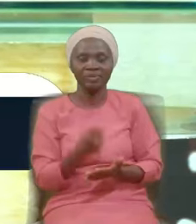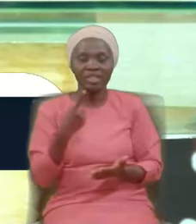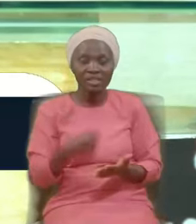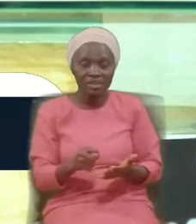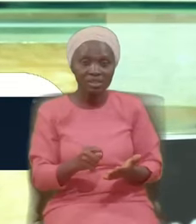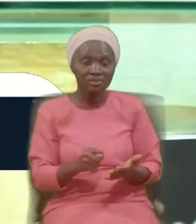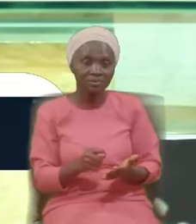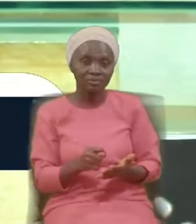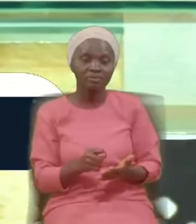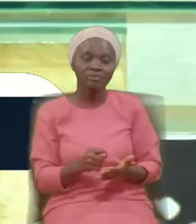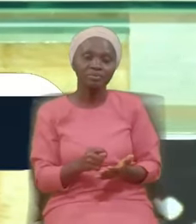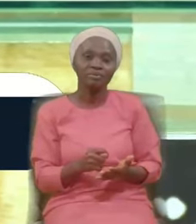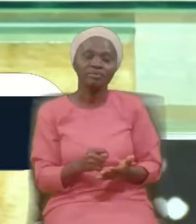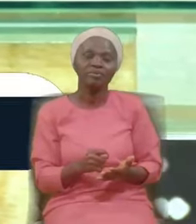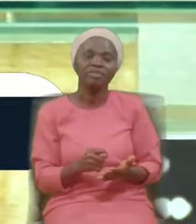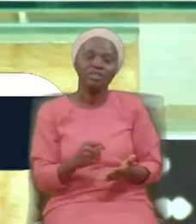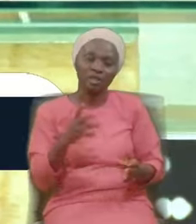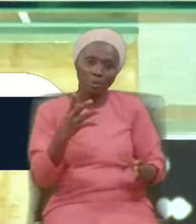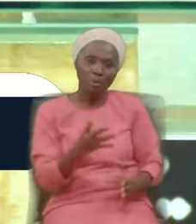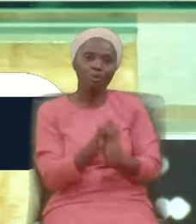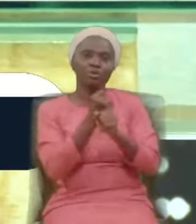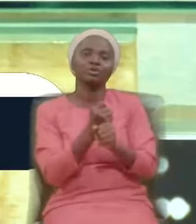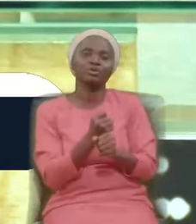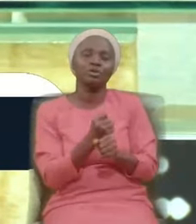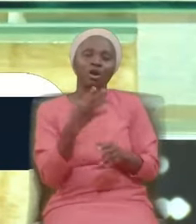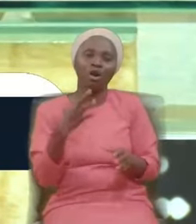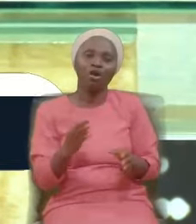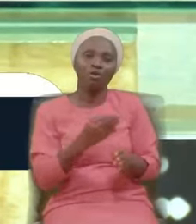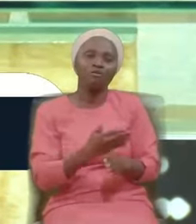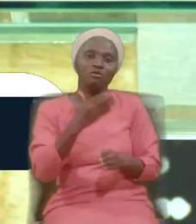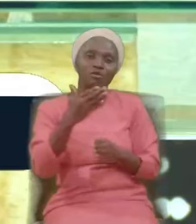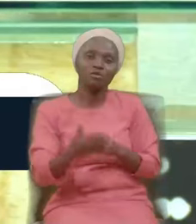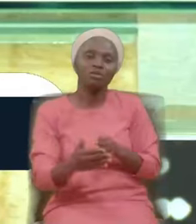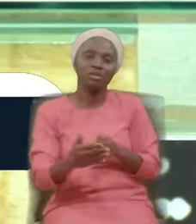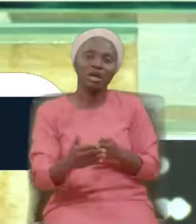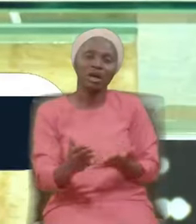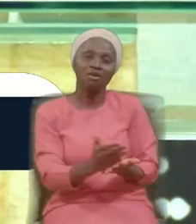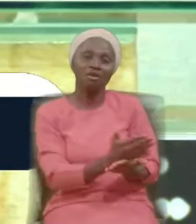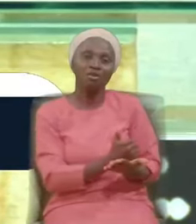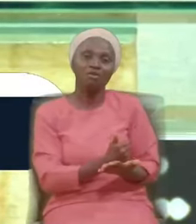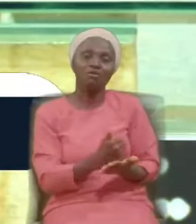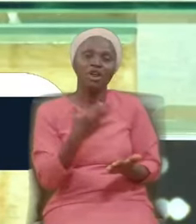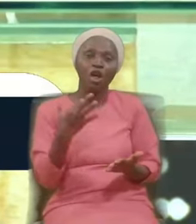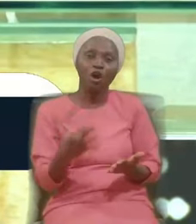totale de la force perdue. La force perdue.